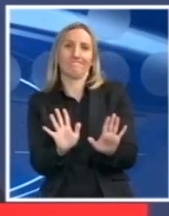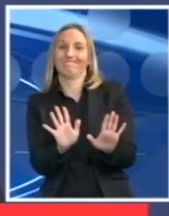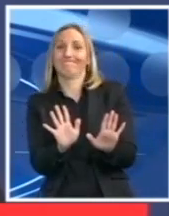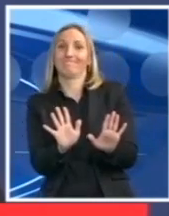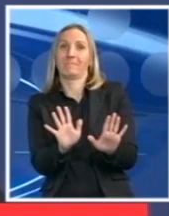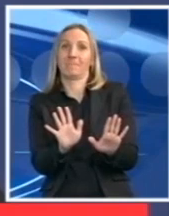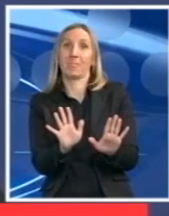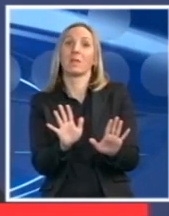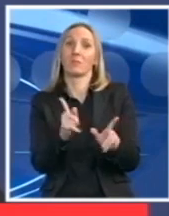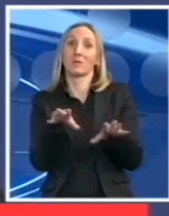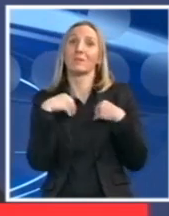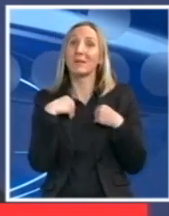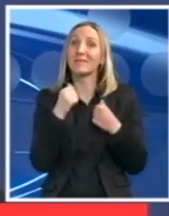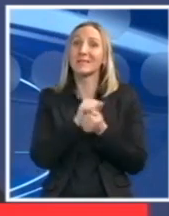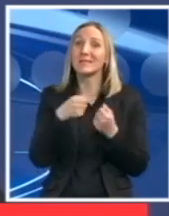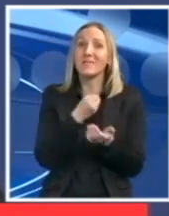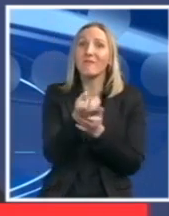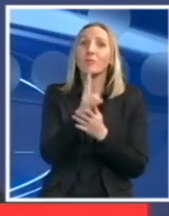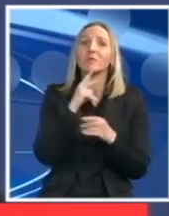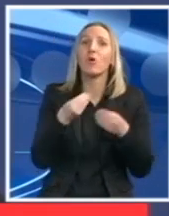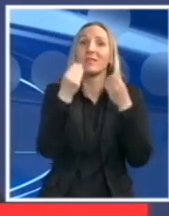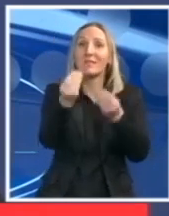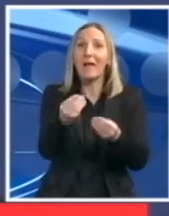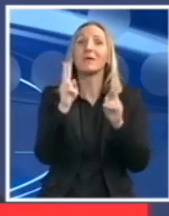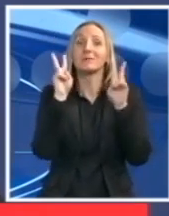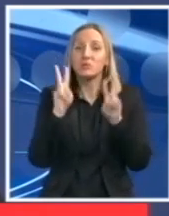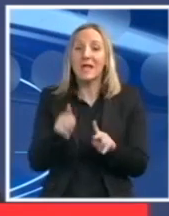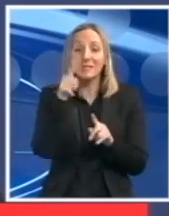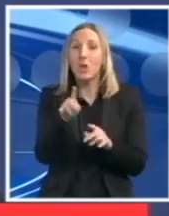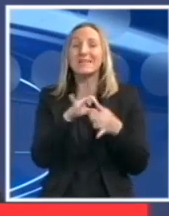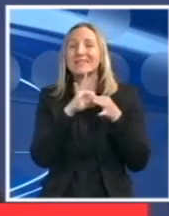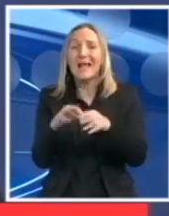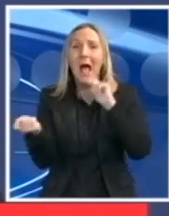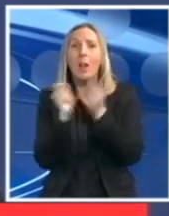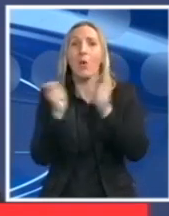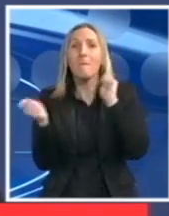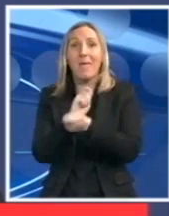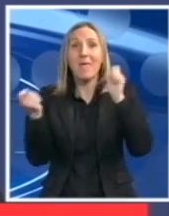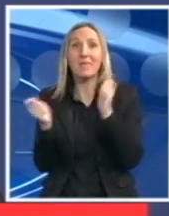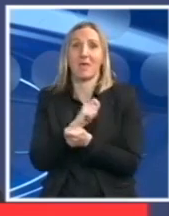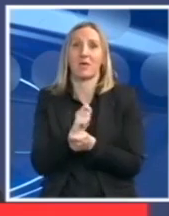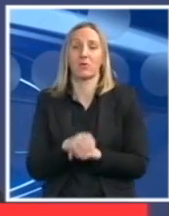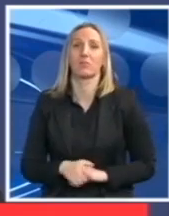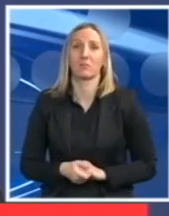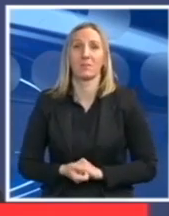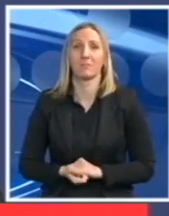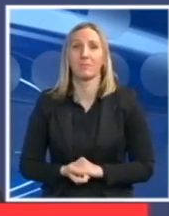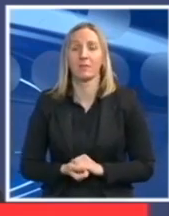da prihvatite sve informacije koje vam dajemo, jer se one zaista neprekidno menjaju.